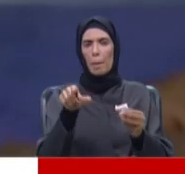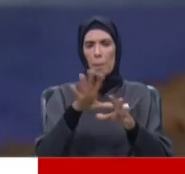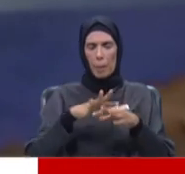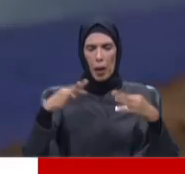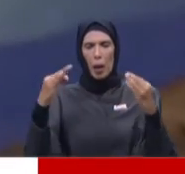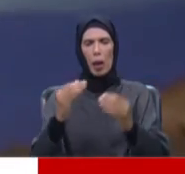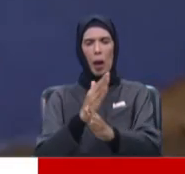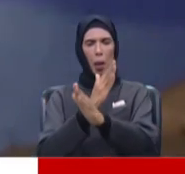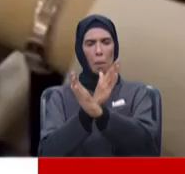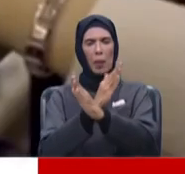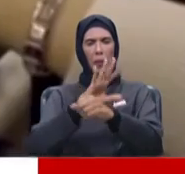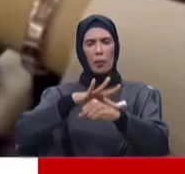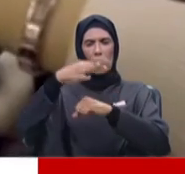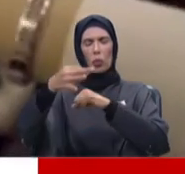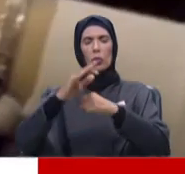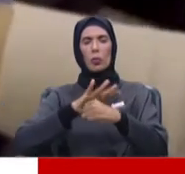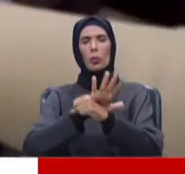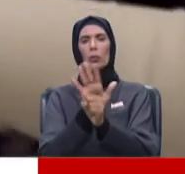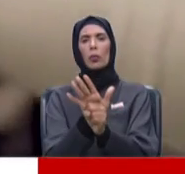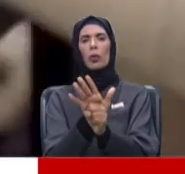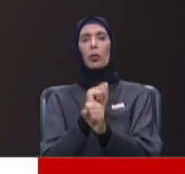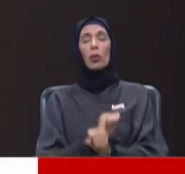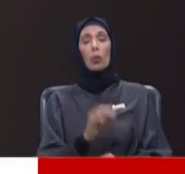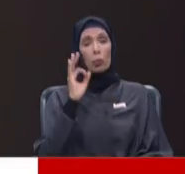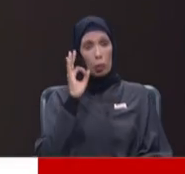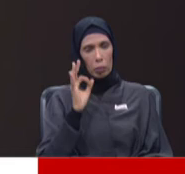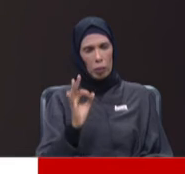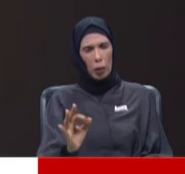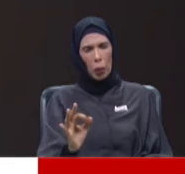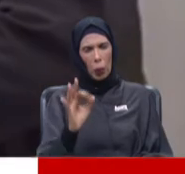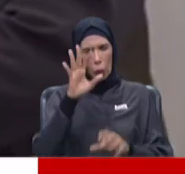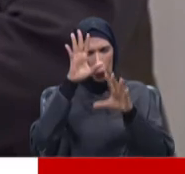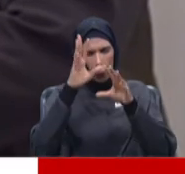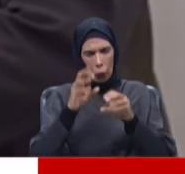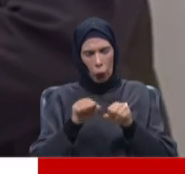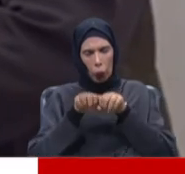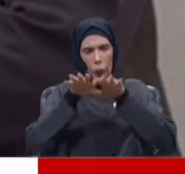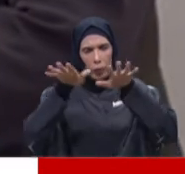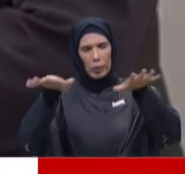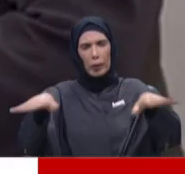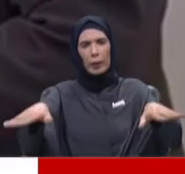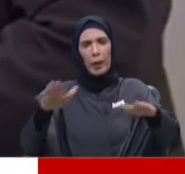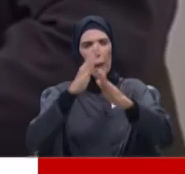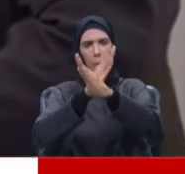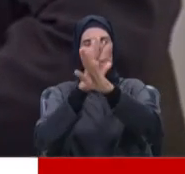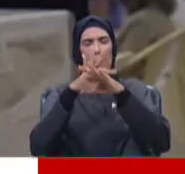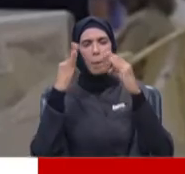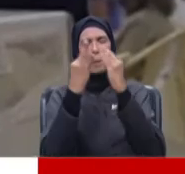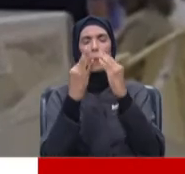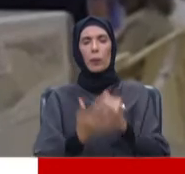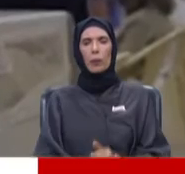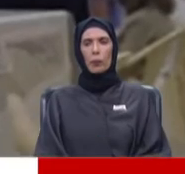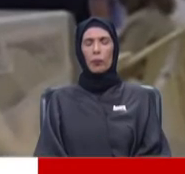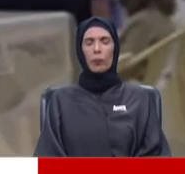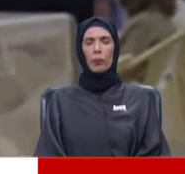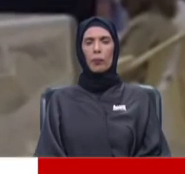المحصنين من الإصابة بالفيروس، الأمر الذي يبطئ انتشار الفيروس ويساهم في المناعة الجماعية.